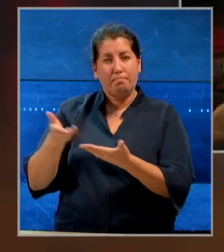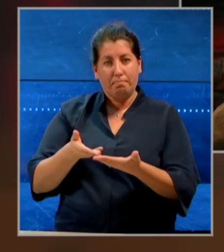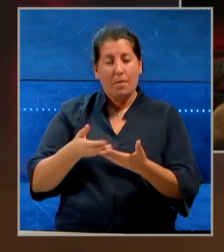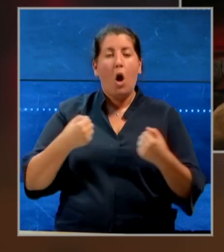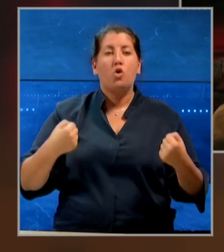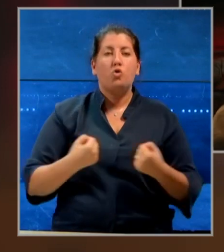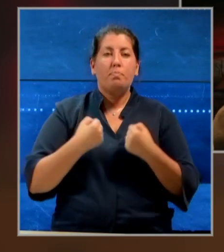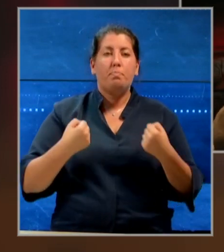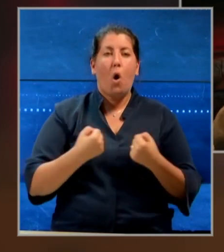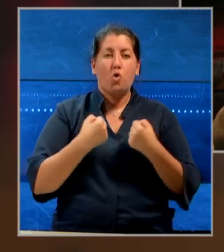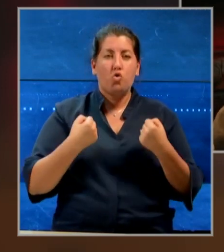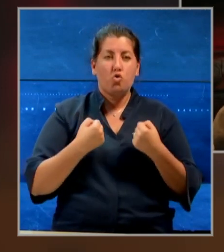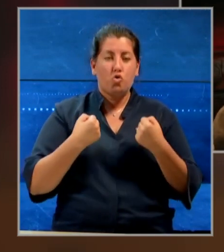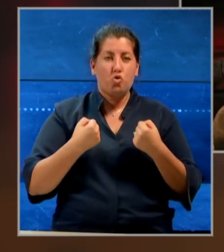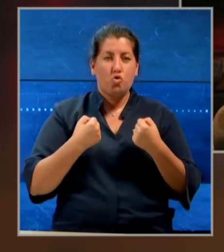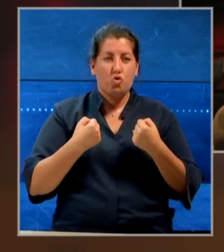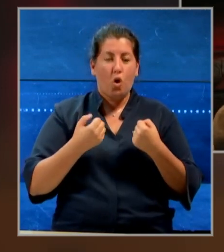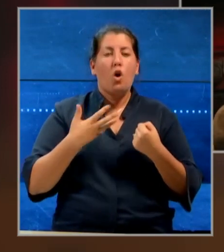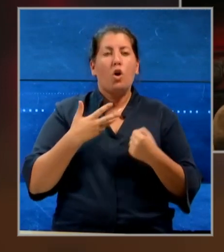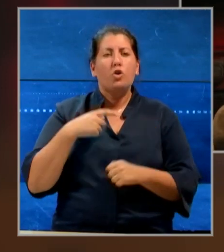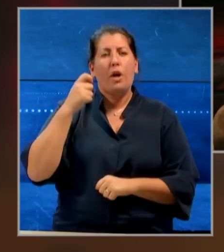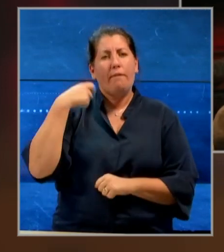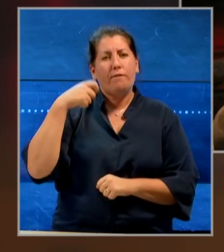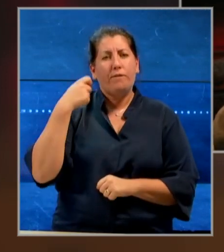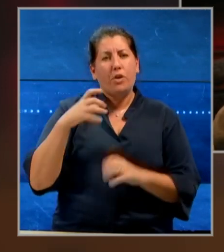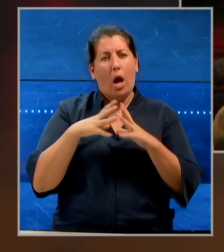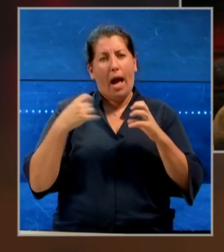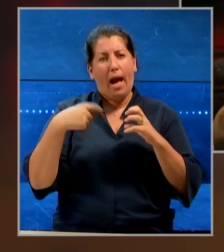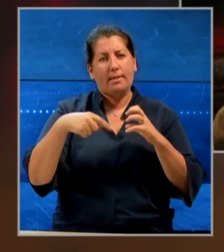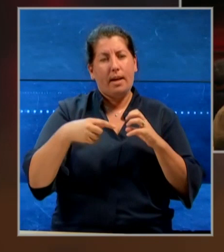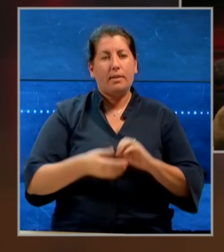preceduto dal clip che riguarda la sua azienda.